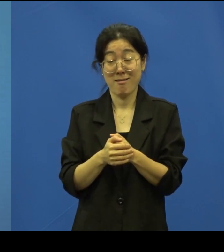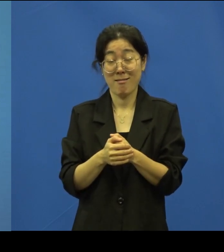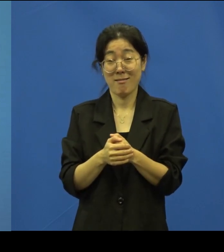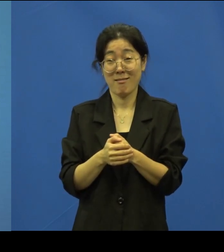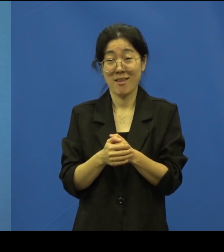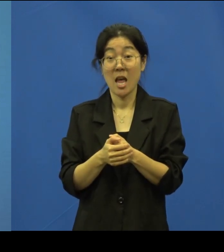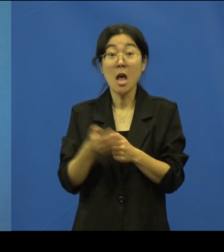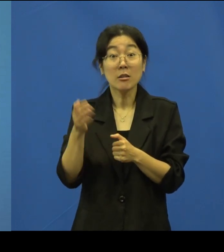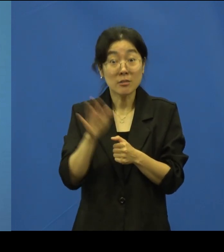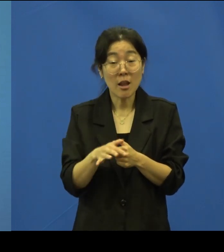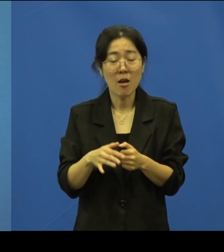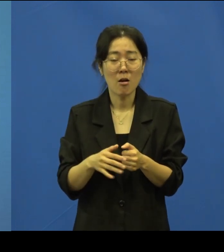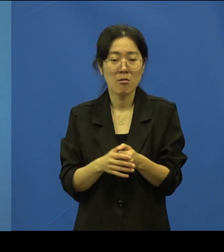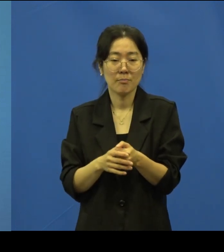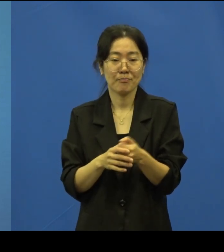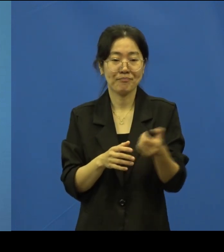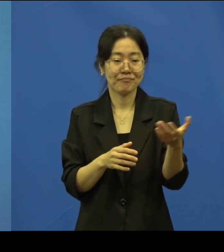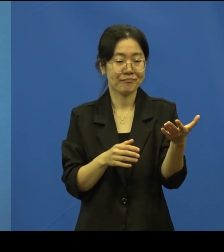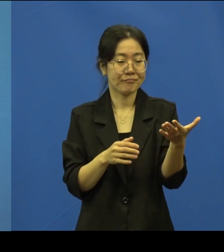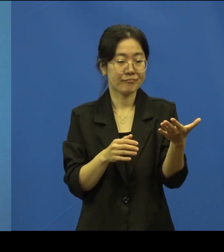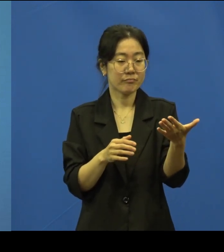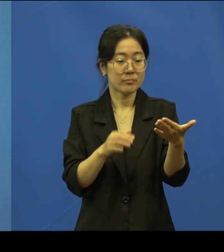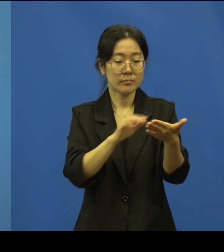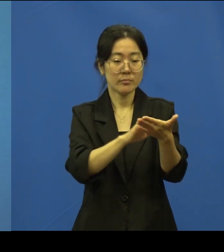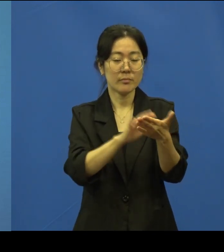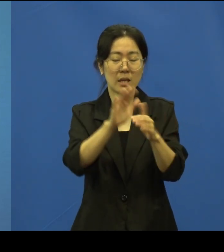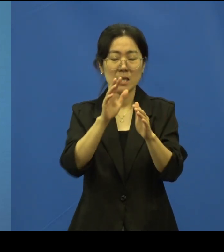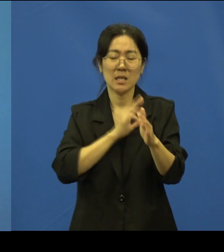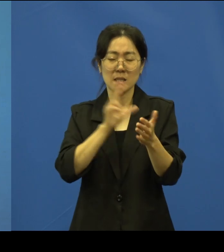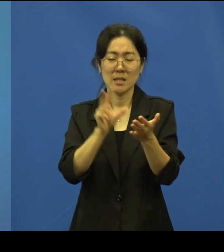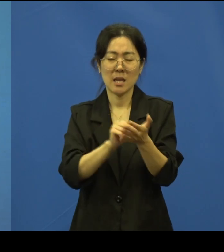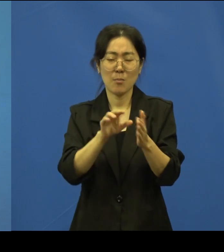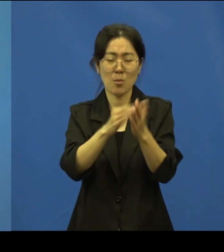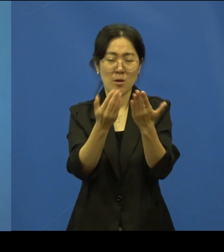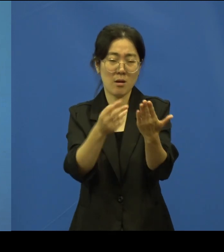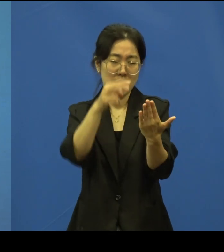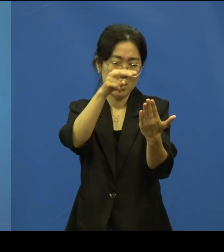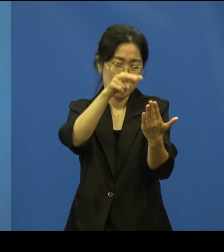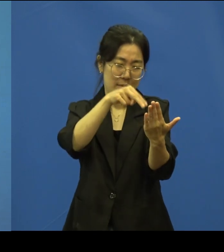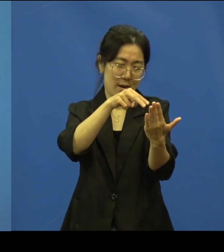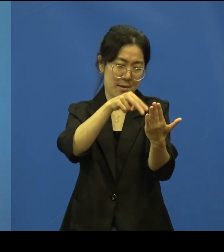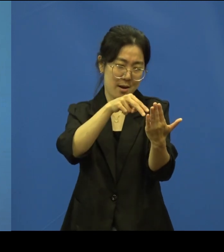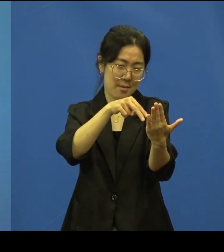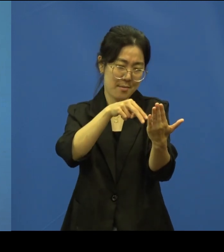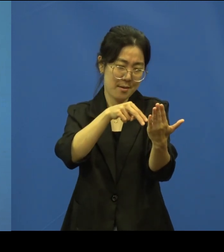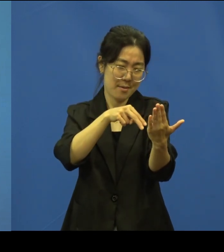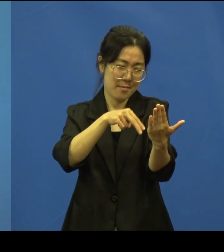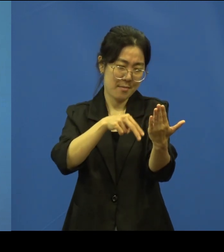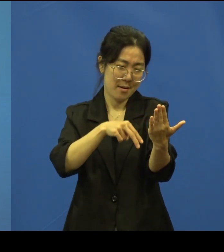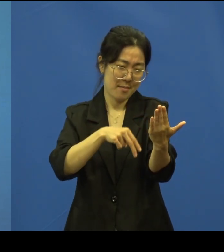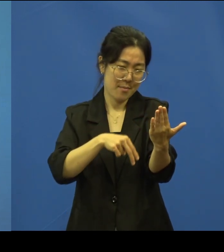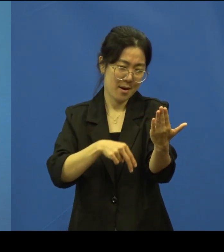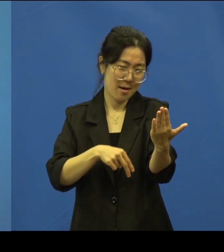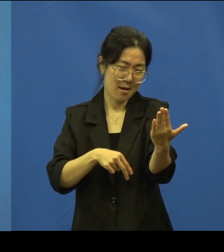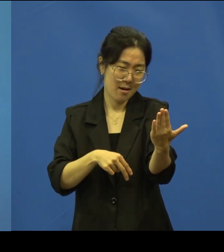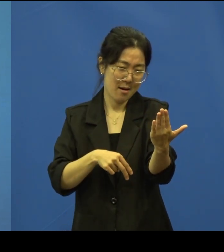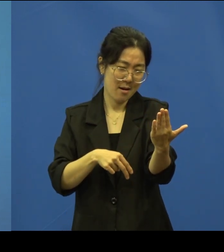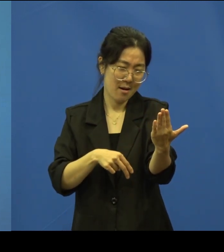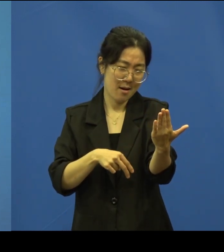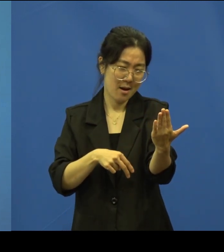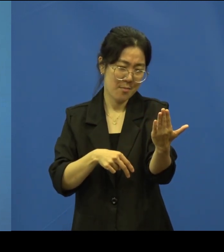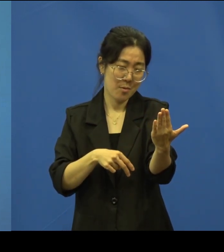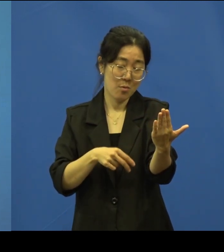잘 적어놓고 그것을 내 목소리로 읽으면서 하나님께 기도하는데 5분